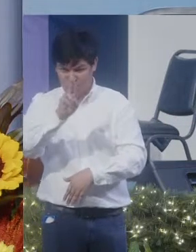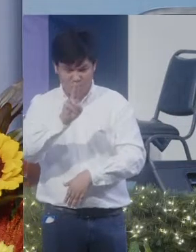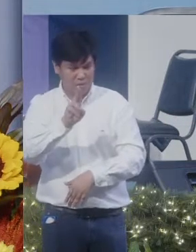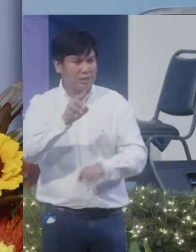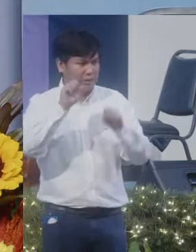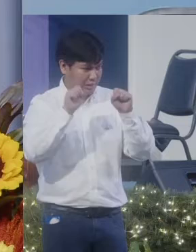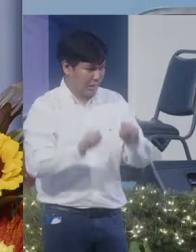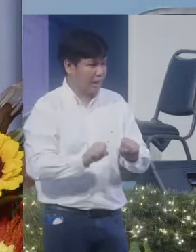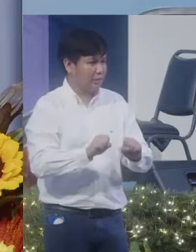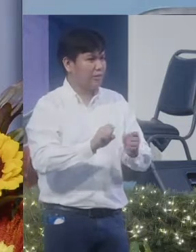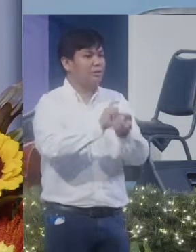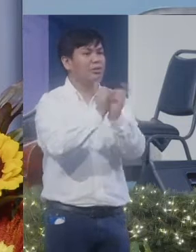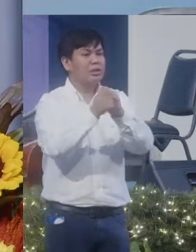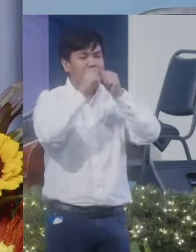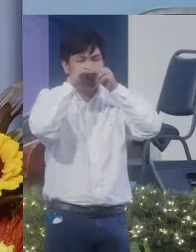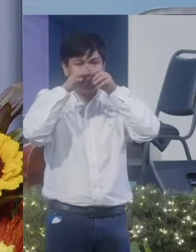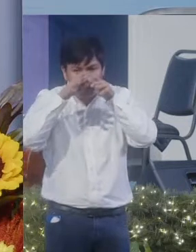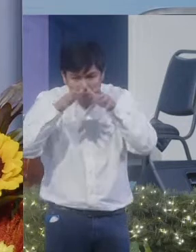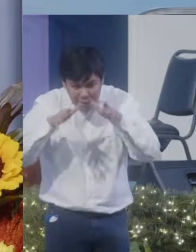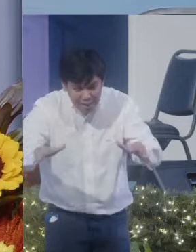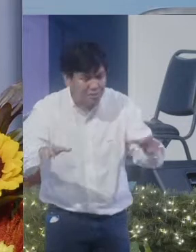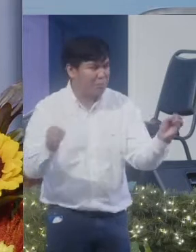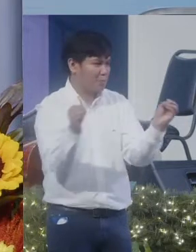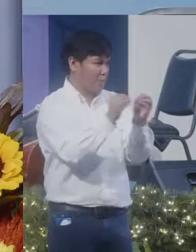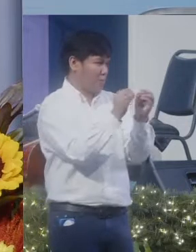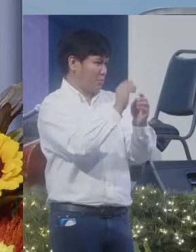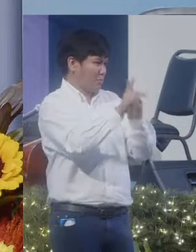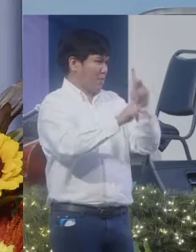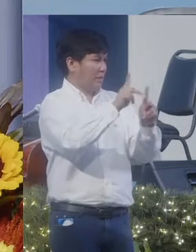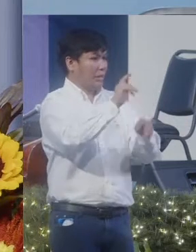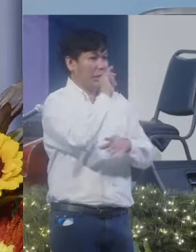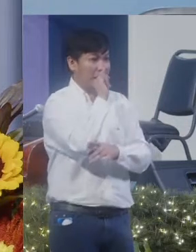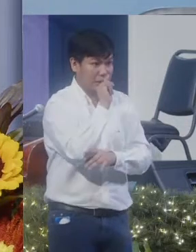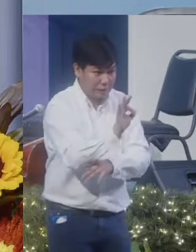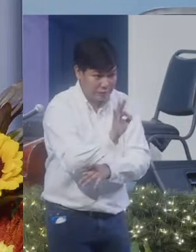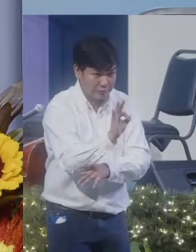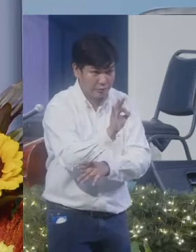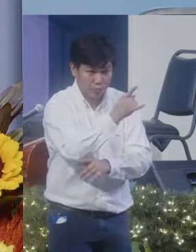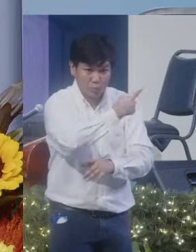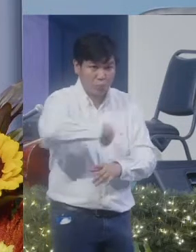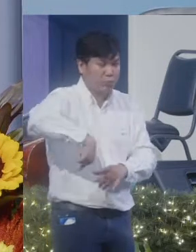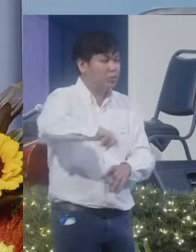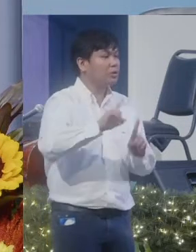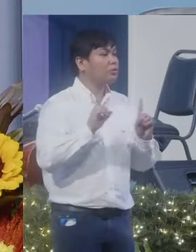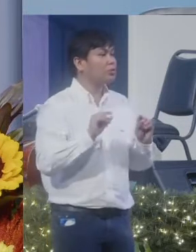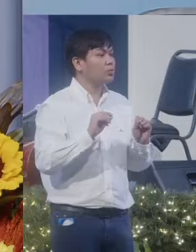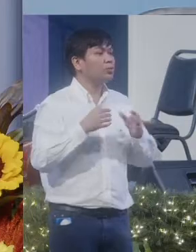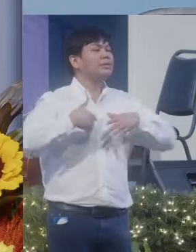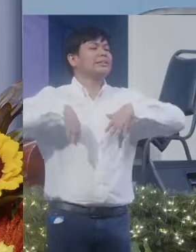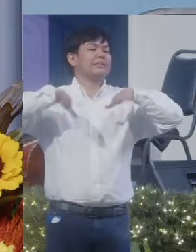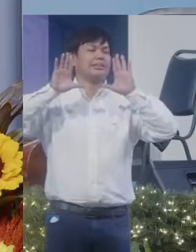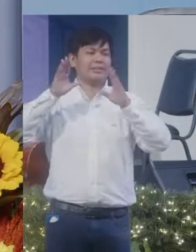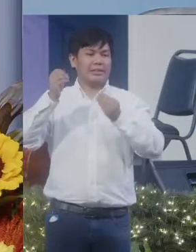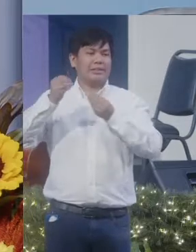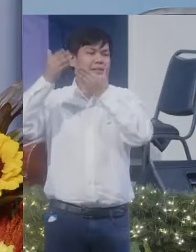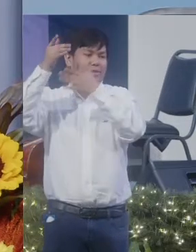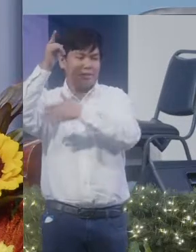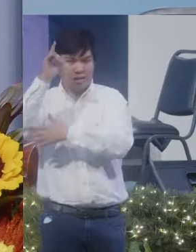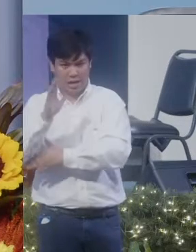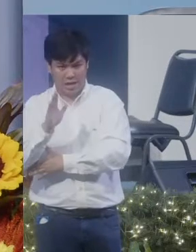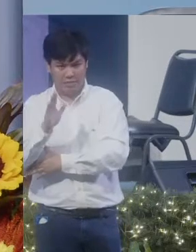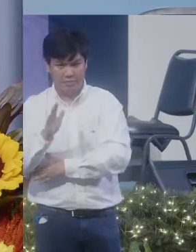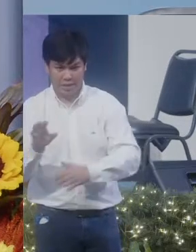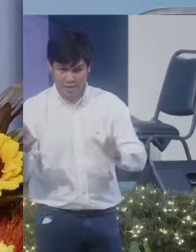pagpalain tayo at ang mas marami pa kung ang mga ito ay isusuko natin sa Kanya. Marahil may